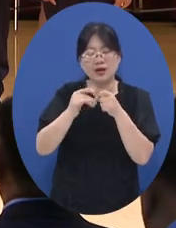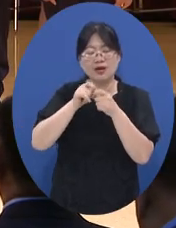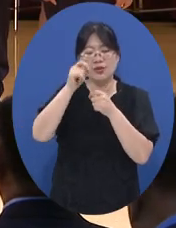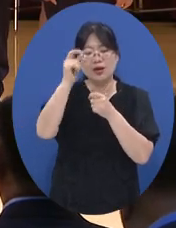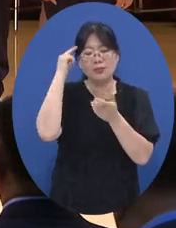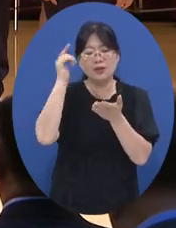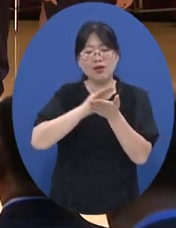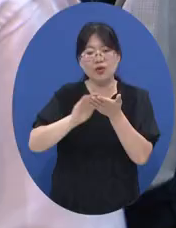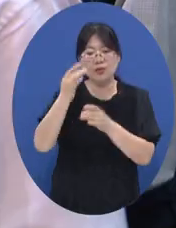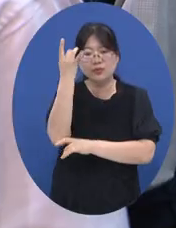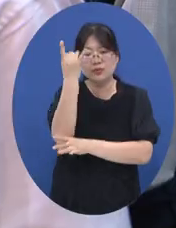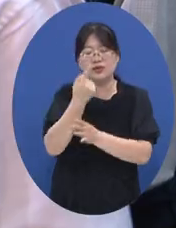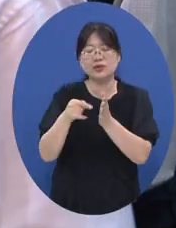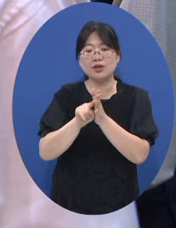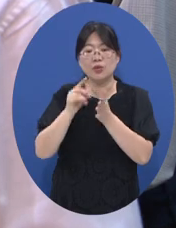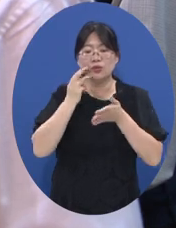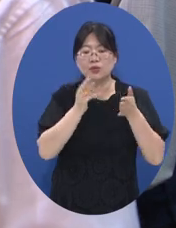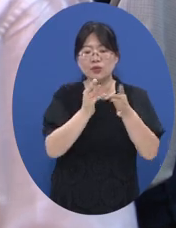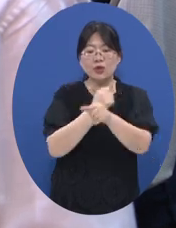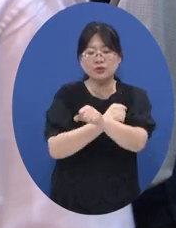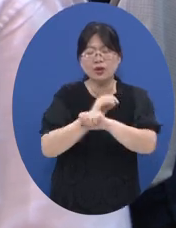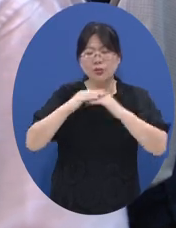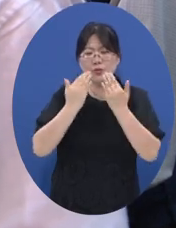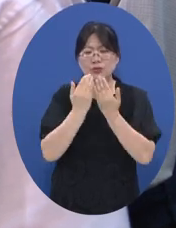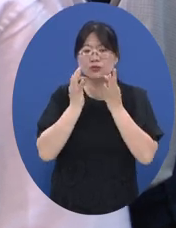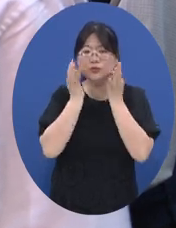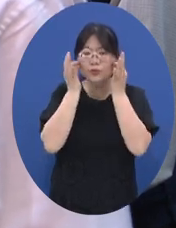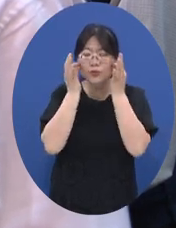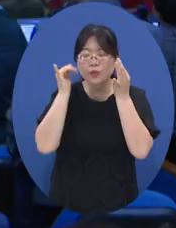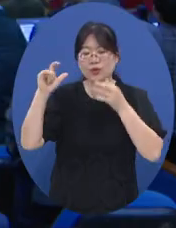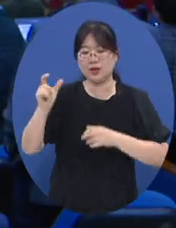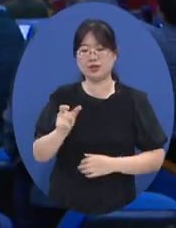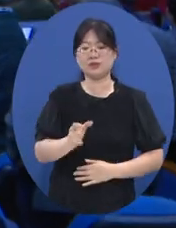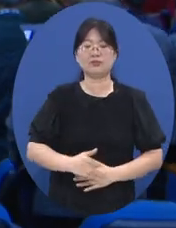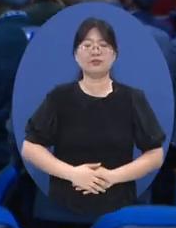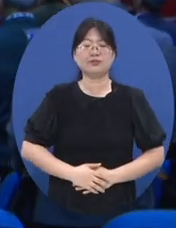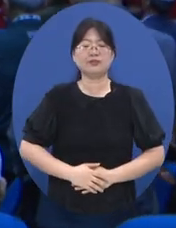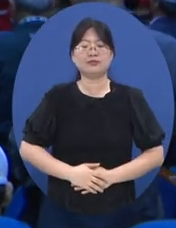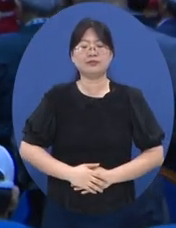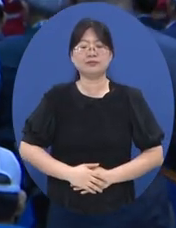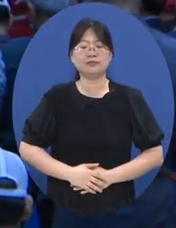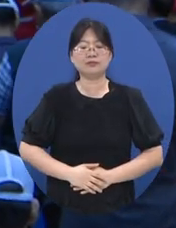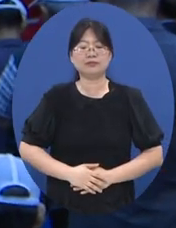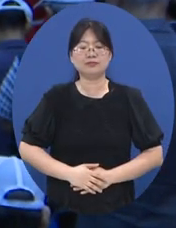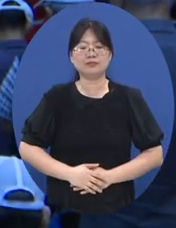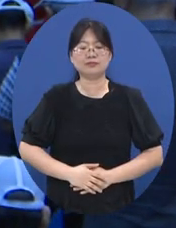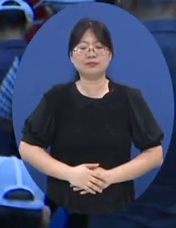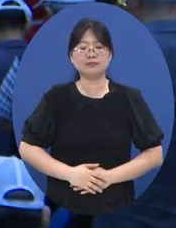항구적인 평화를 뿌리내리기 위해 경기도가 할수 있는 모든 노력을 기울일 것이라고 강조했습니다.